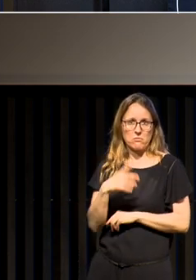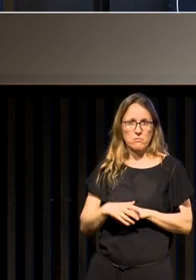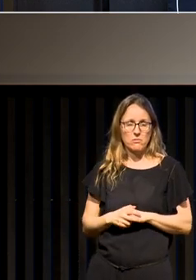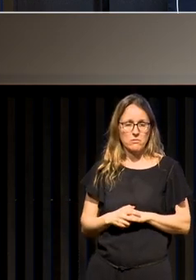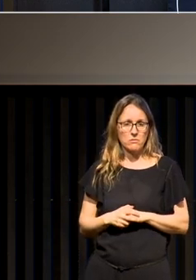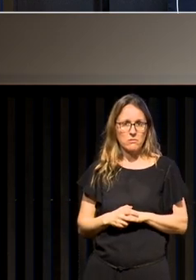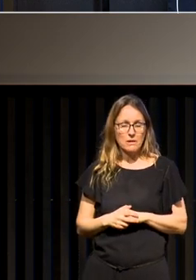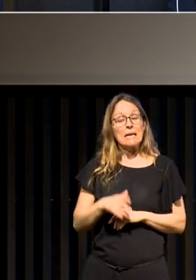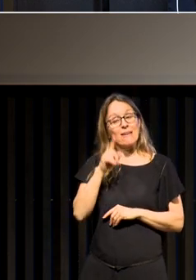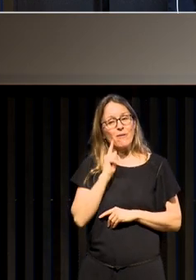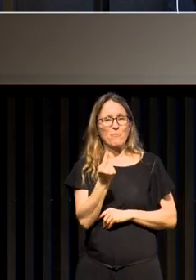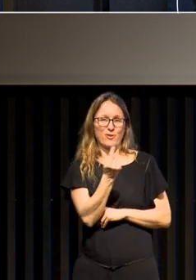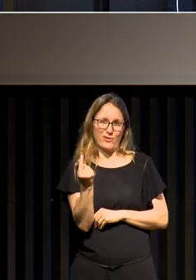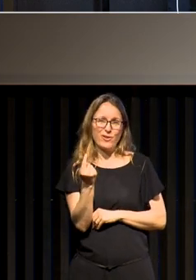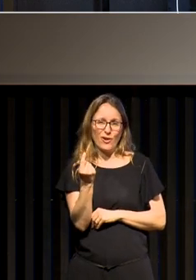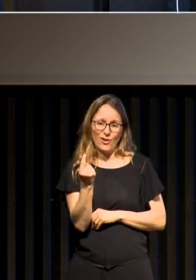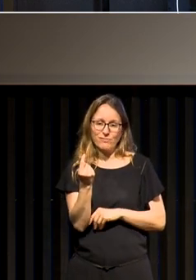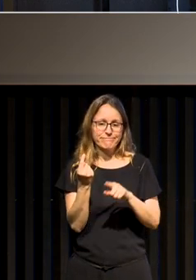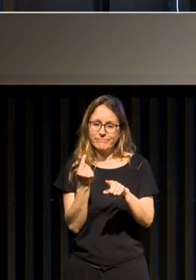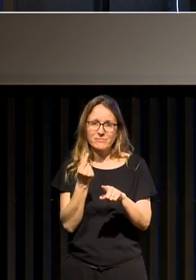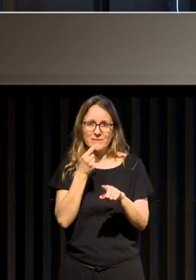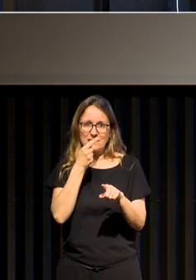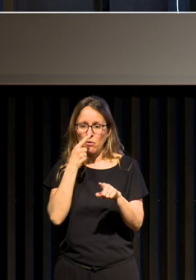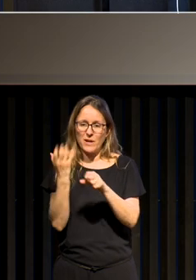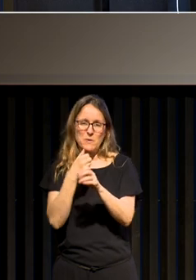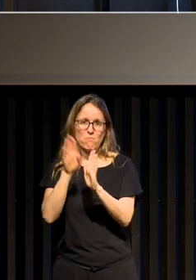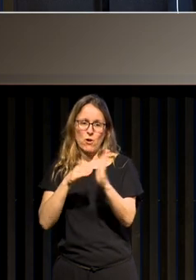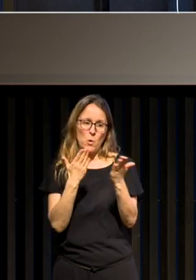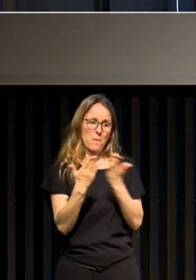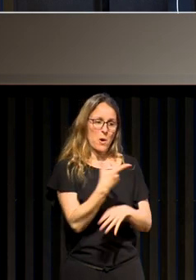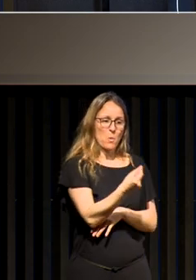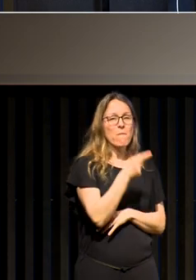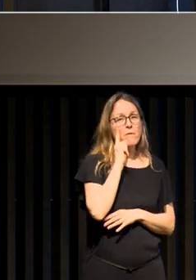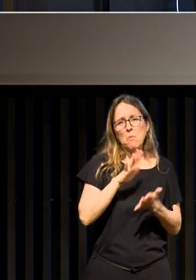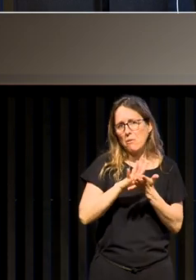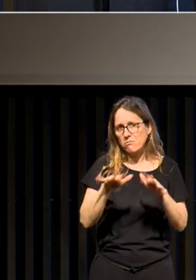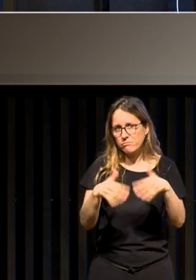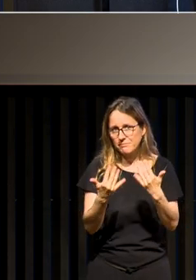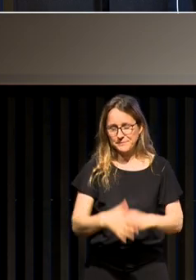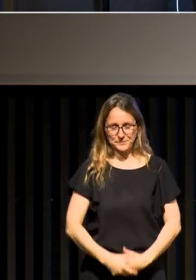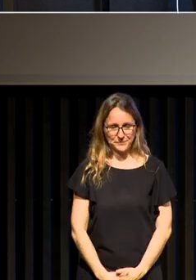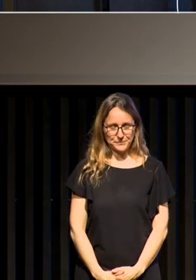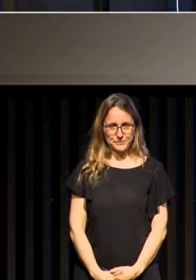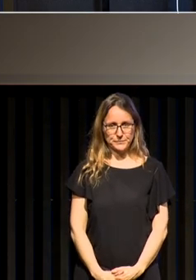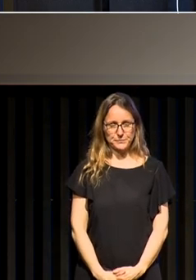les femmes seules, ça marche moins bien que les couples de femmes, quel que soit l'âge.